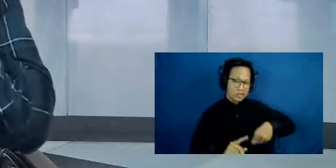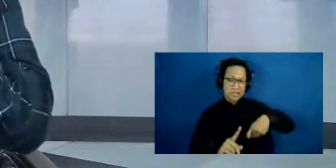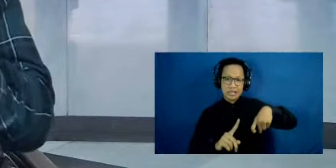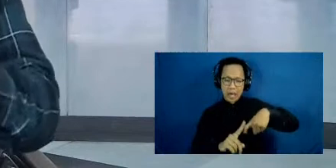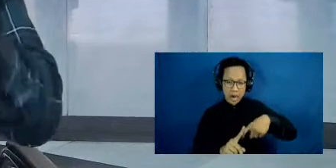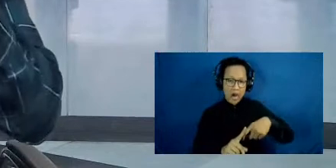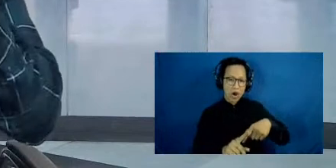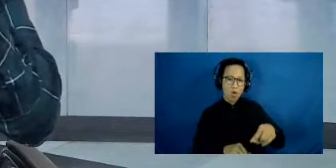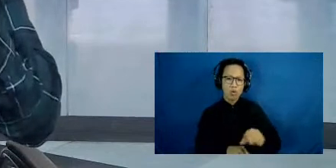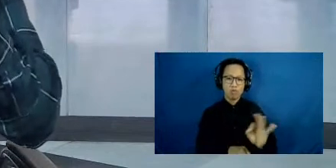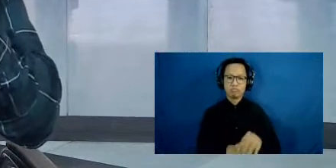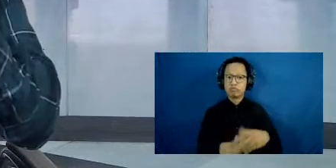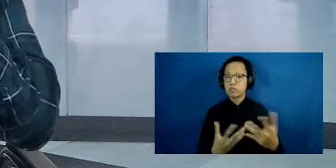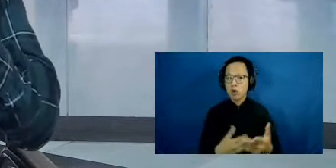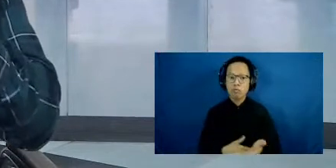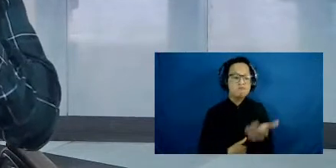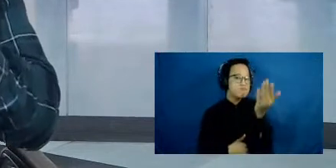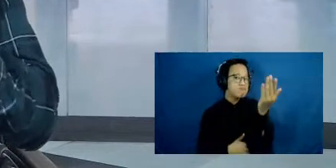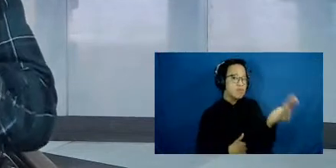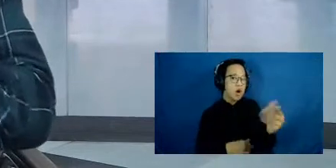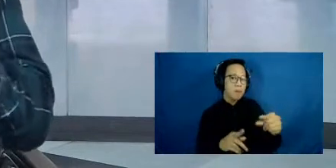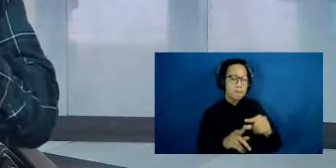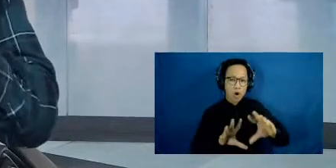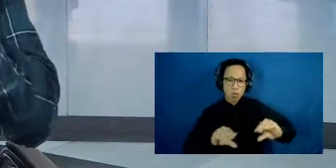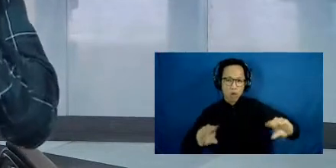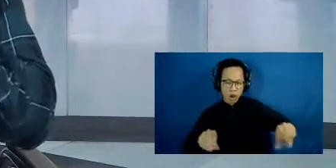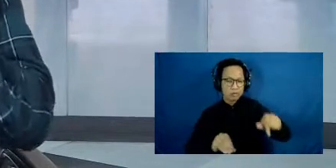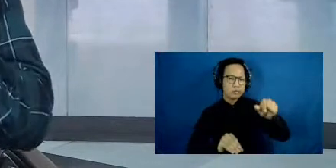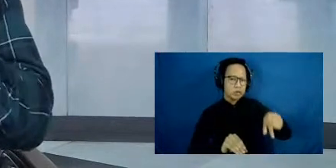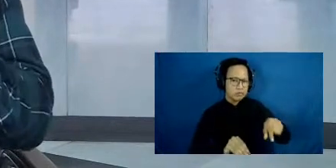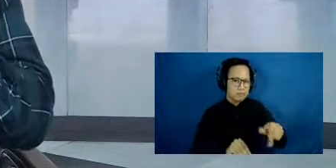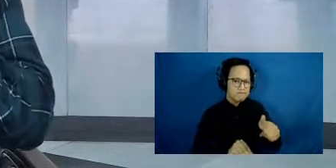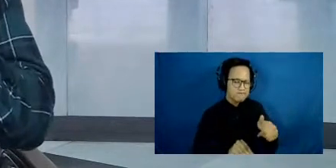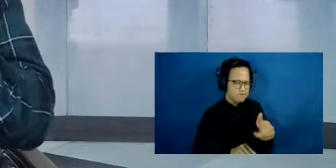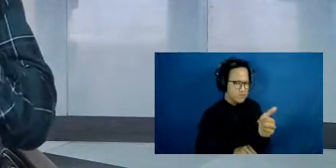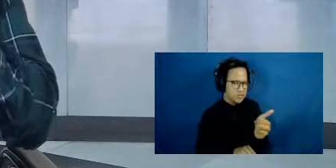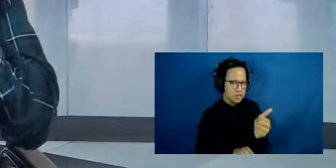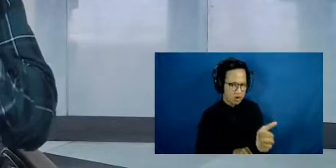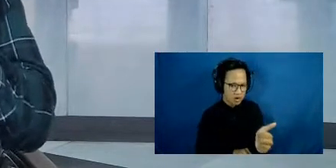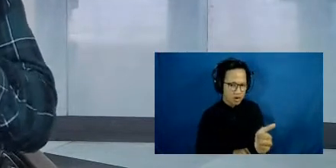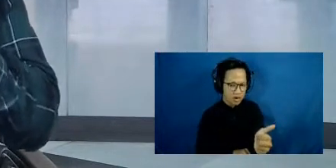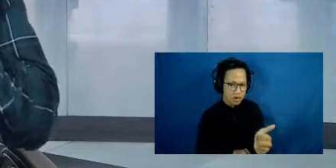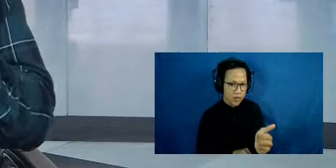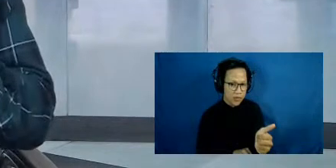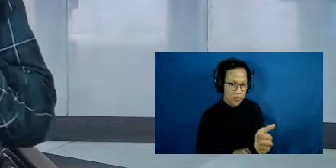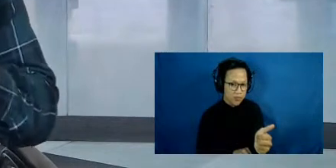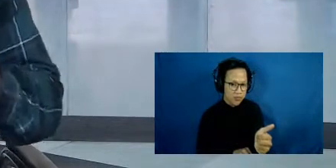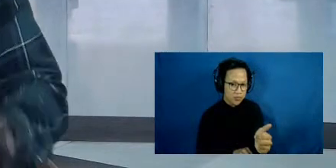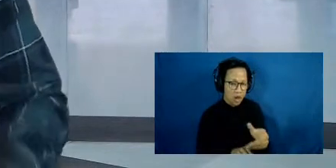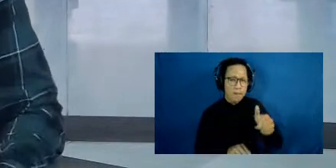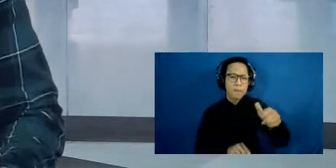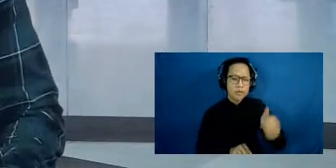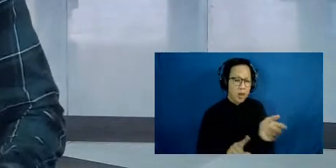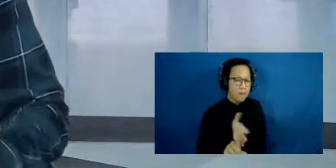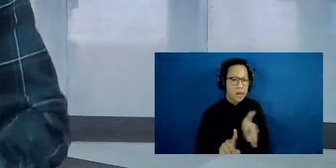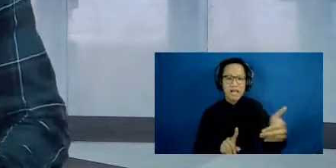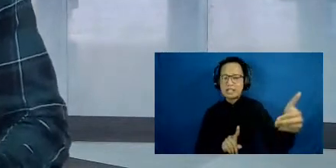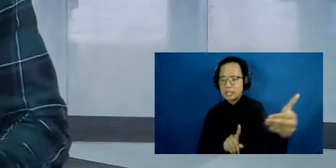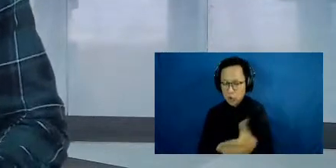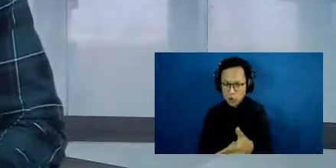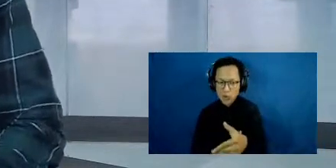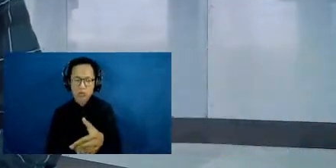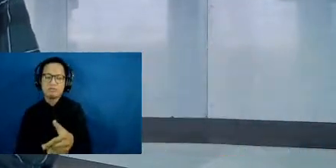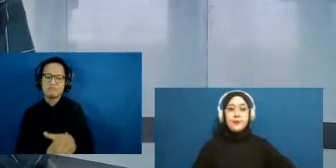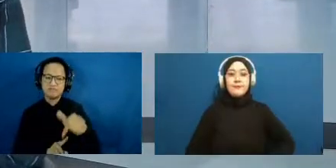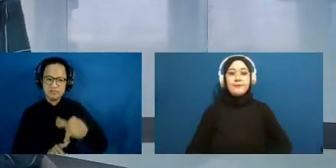secara otomatis para pelaku usaha dan nasabahnya itu menjadi subjek dari perlindungan konsumen yang ada di OJK. Demikian